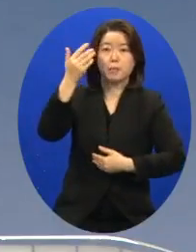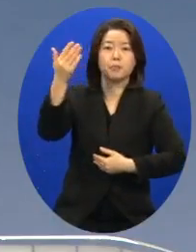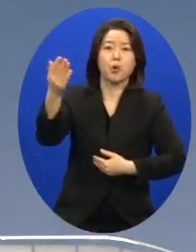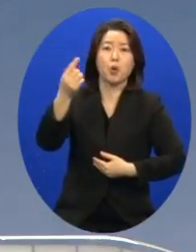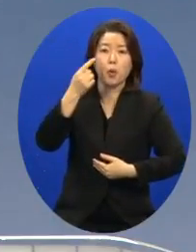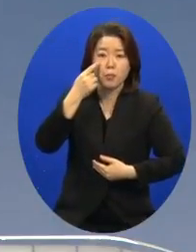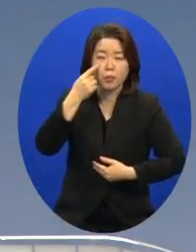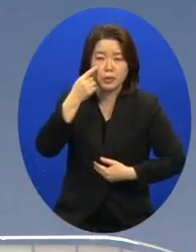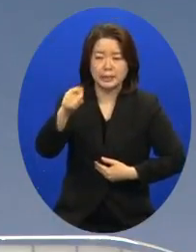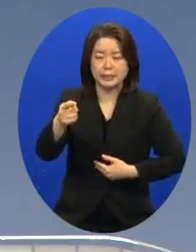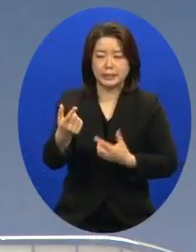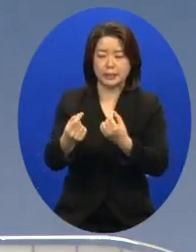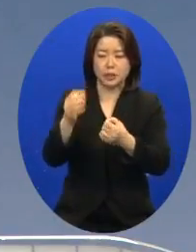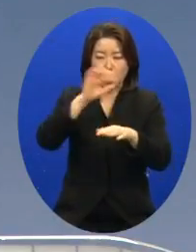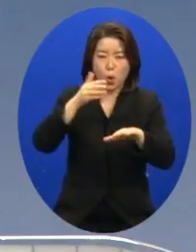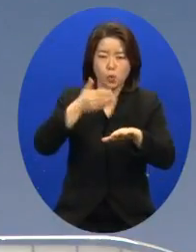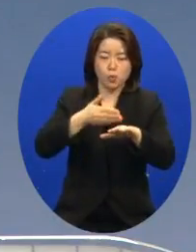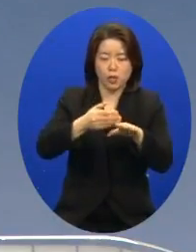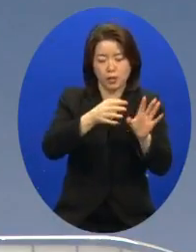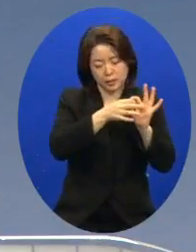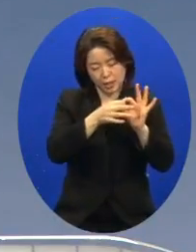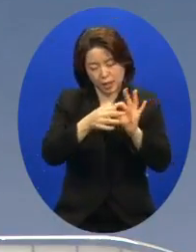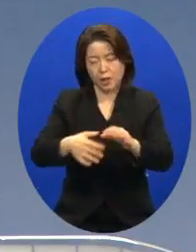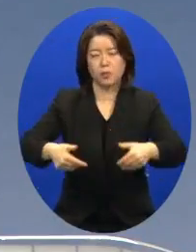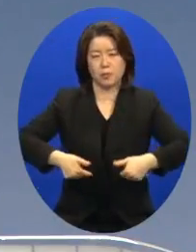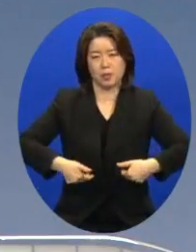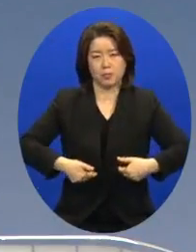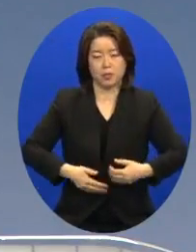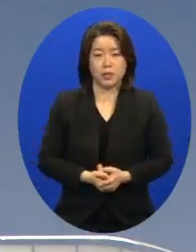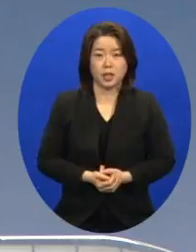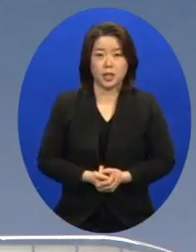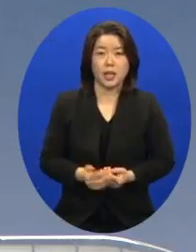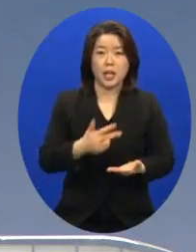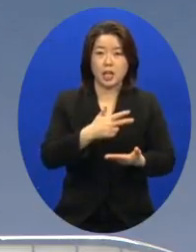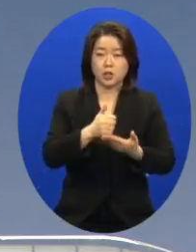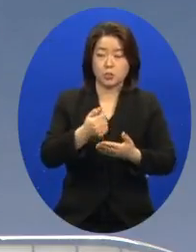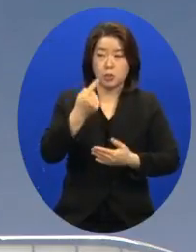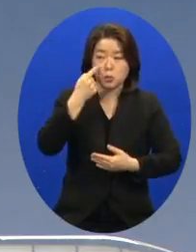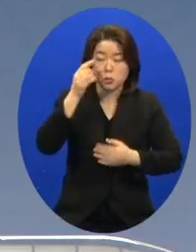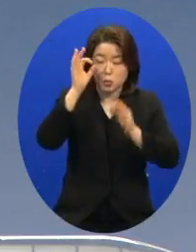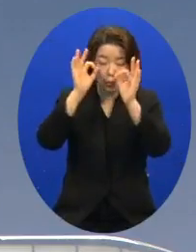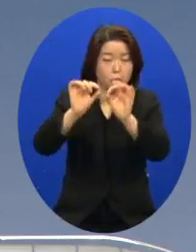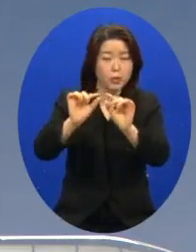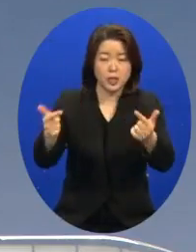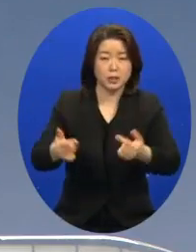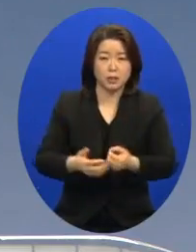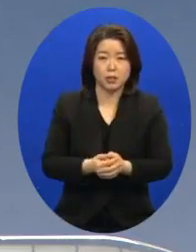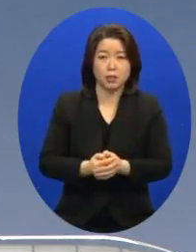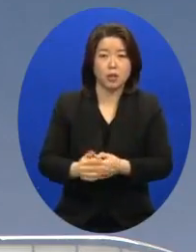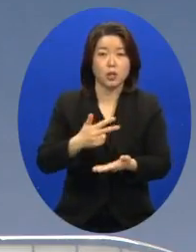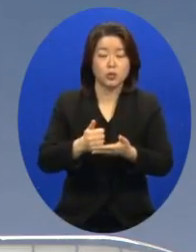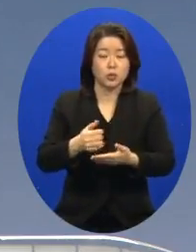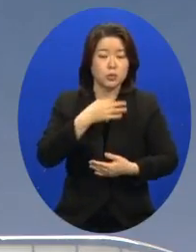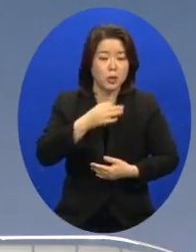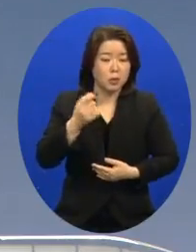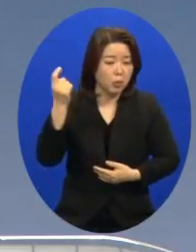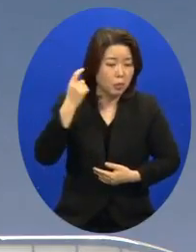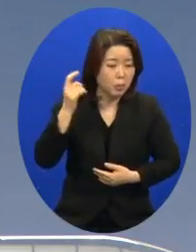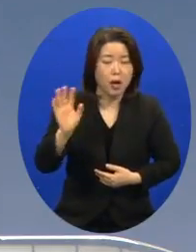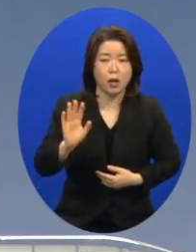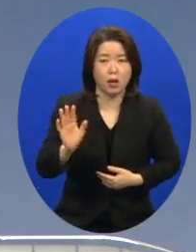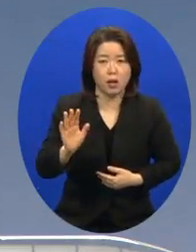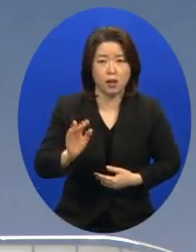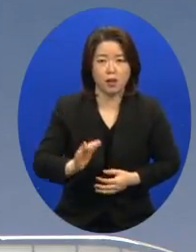그런 훈련을 끊임없이 해야 합니다 주님은 눈에 보이지 않습니다 주님의 음성은 귀로 들리지